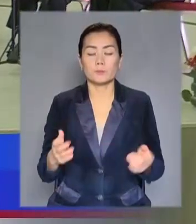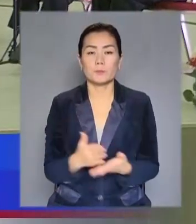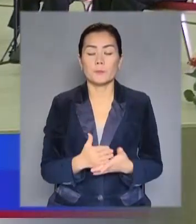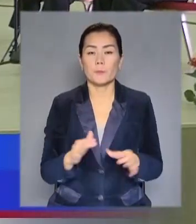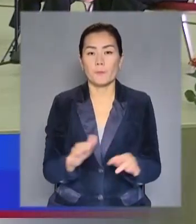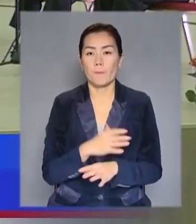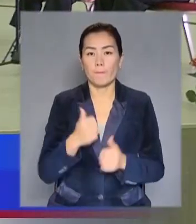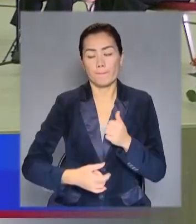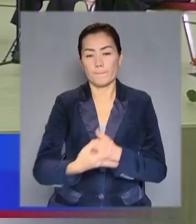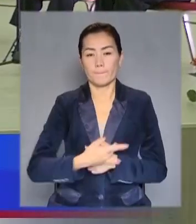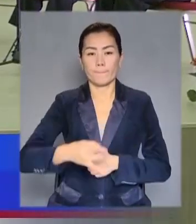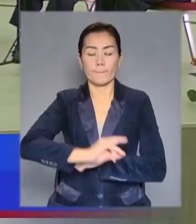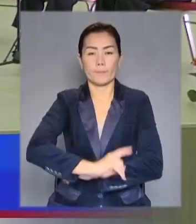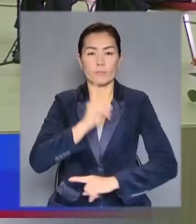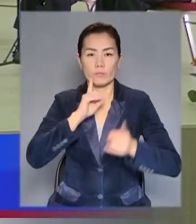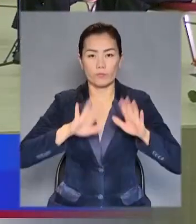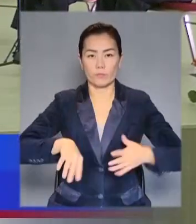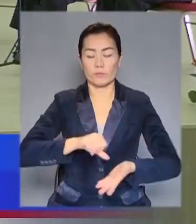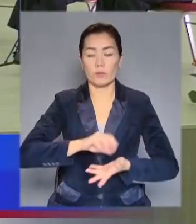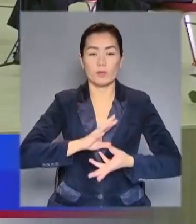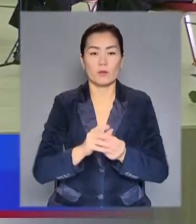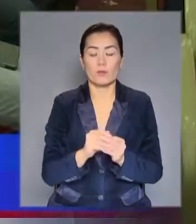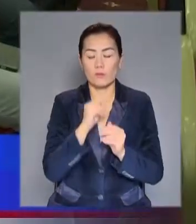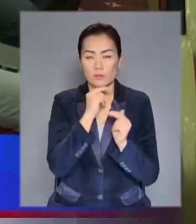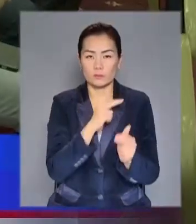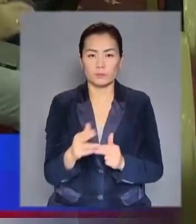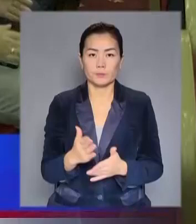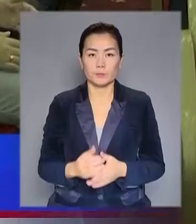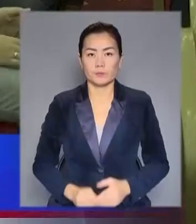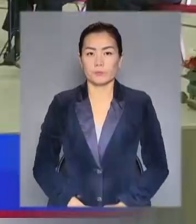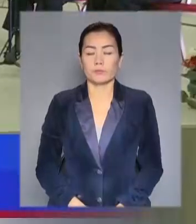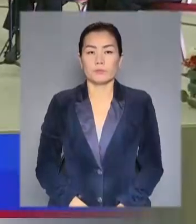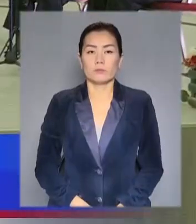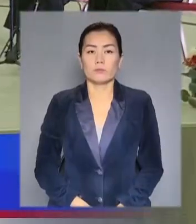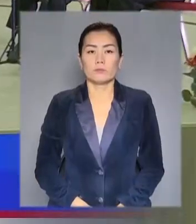Ән шашу әр ауданнан келген салтанатты шараға қатысушыларға ерекше көңіл күй сыйлады.